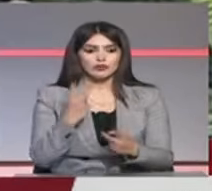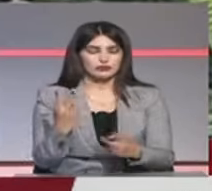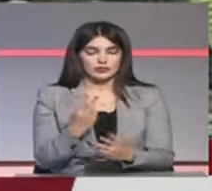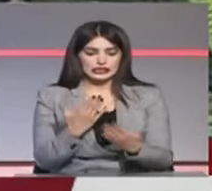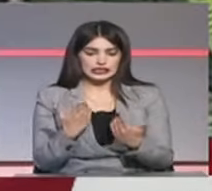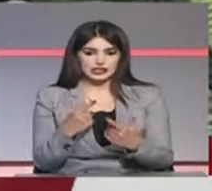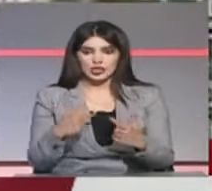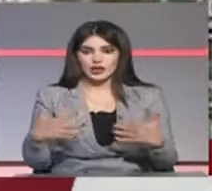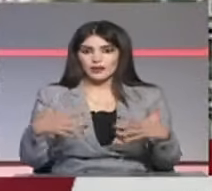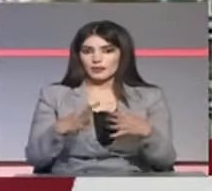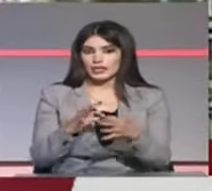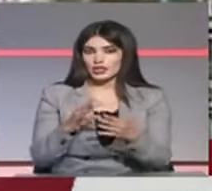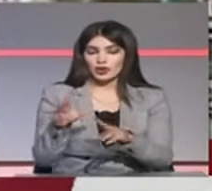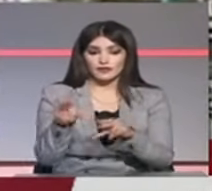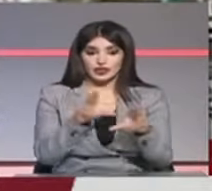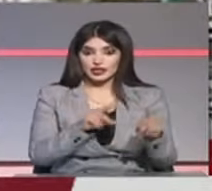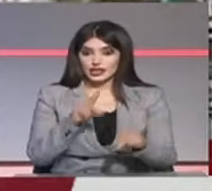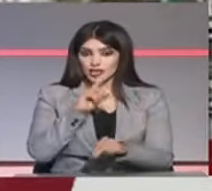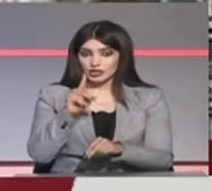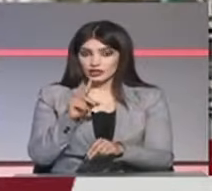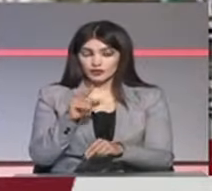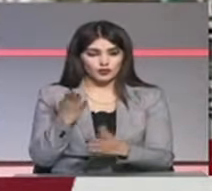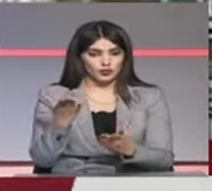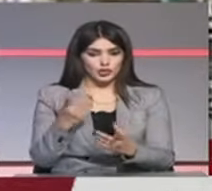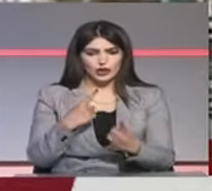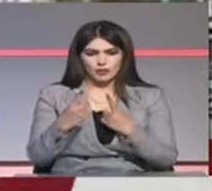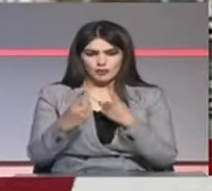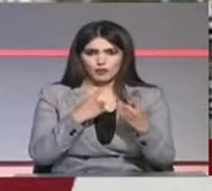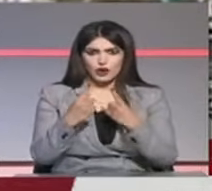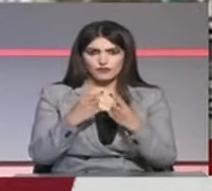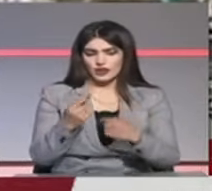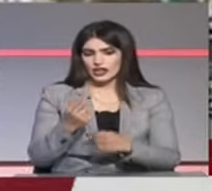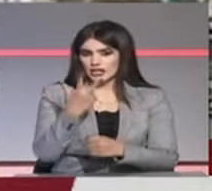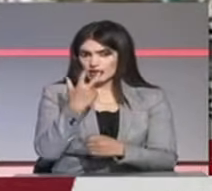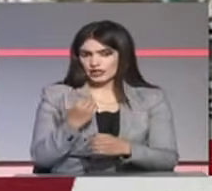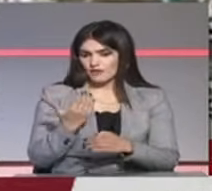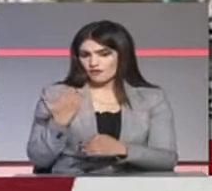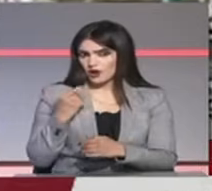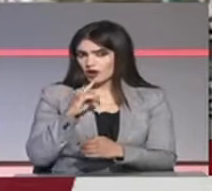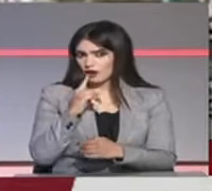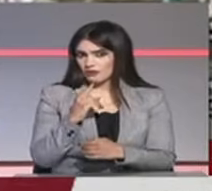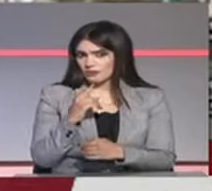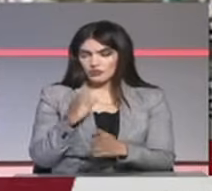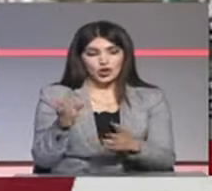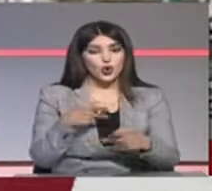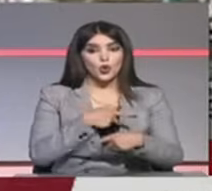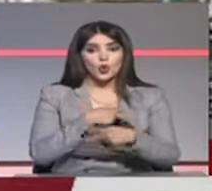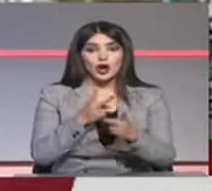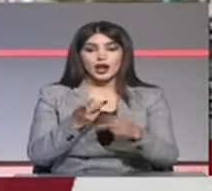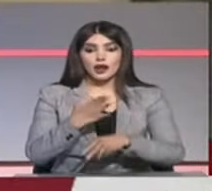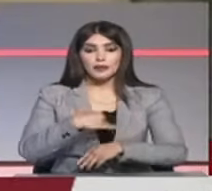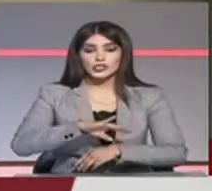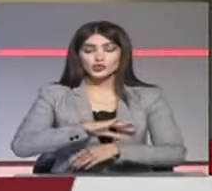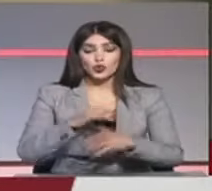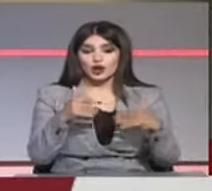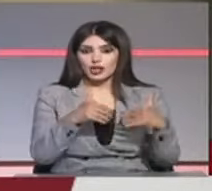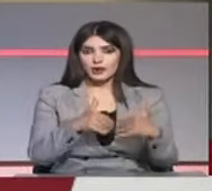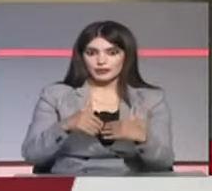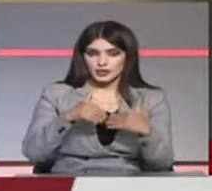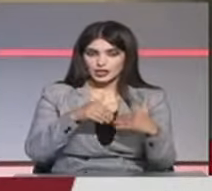المعامله بمثل التي ابدتها خلال مفاوضات الايام الثلاثه الماضيه وفق تصريح المسؤول الامريكي